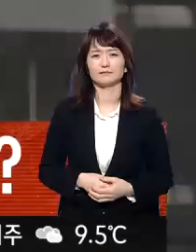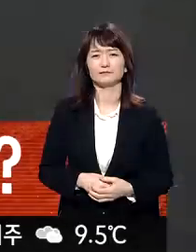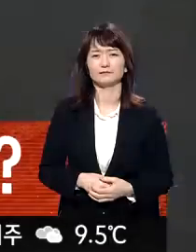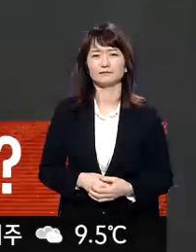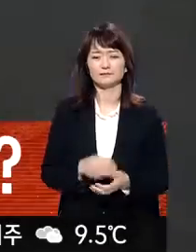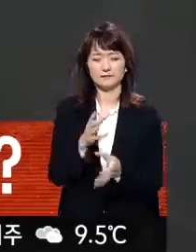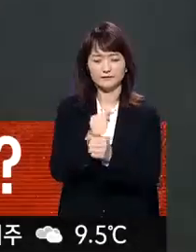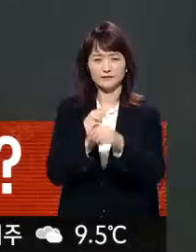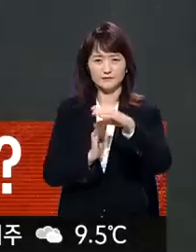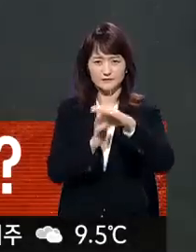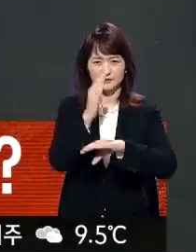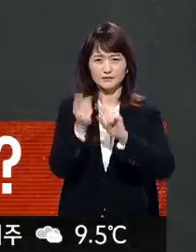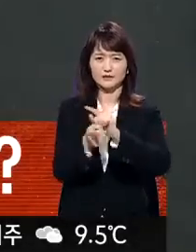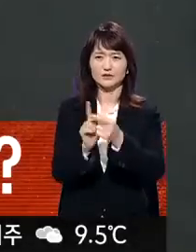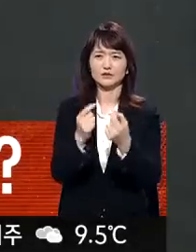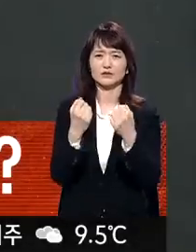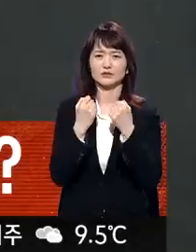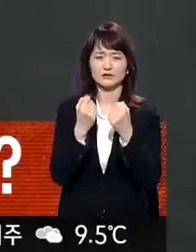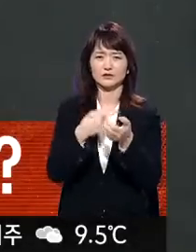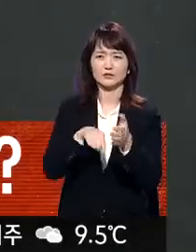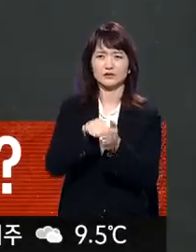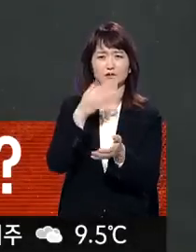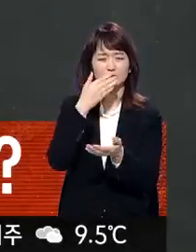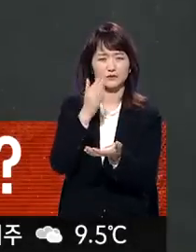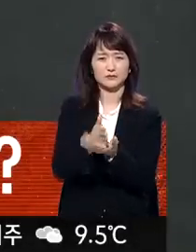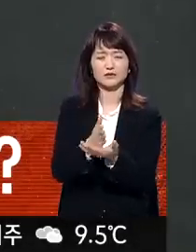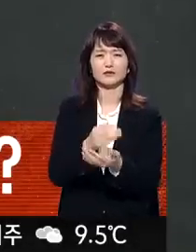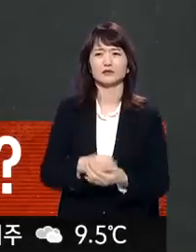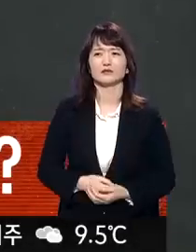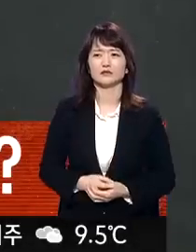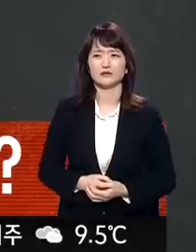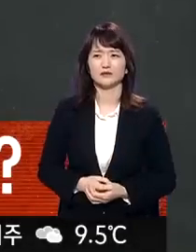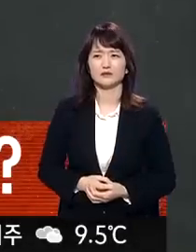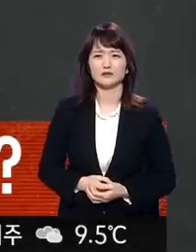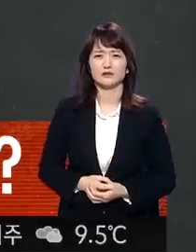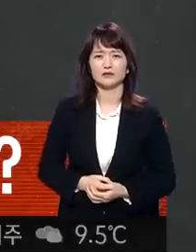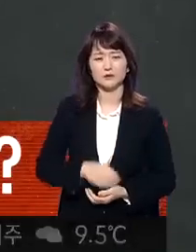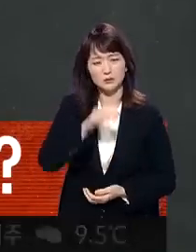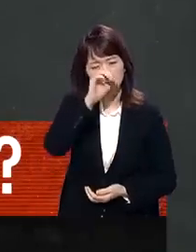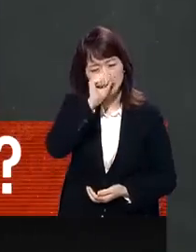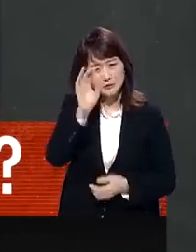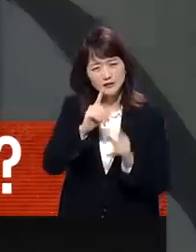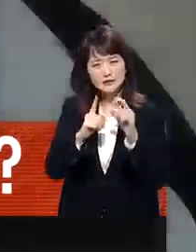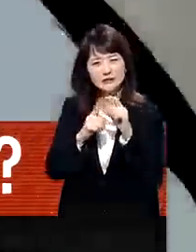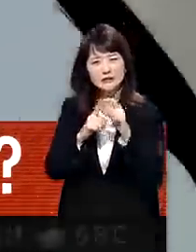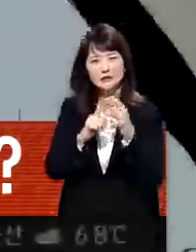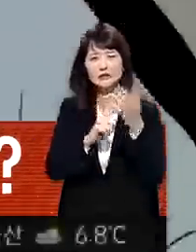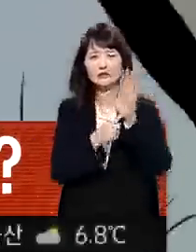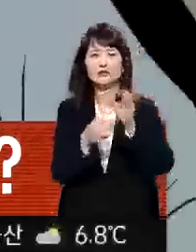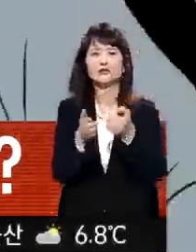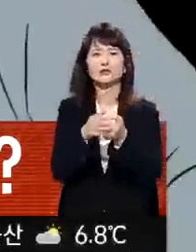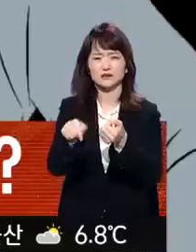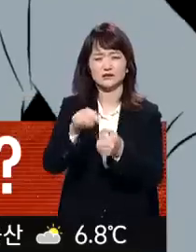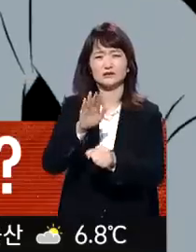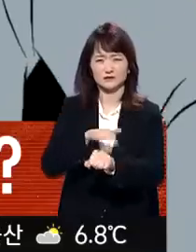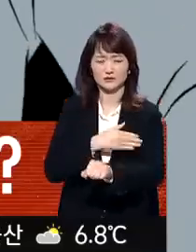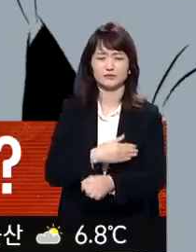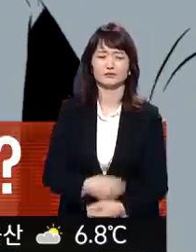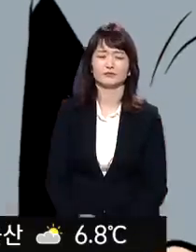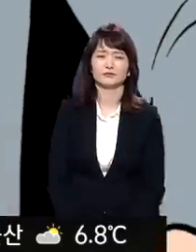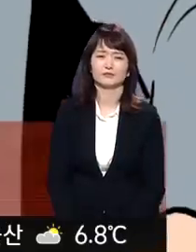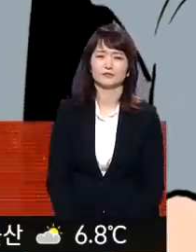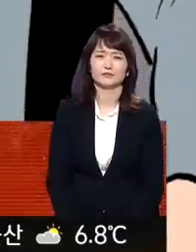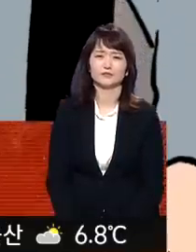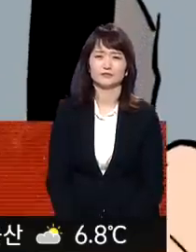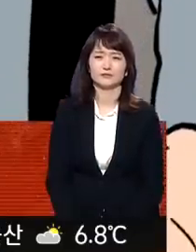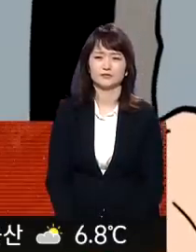유통기한 지났으니까 서로 간의 건강을 위해서 먹지 말자 그래야 되는데 그게 굉장히 안 좋은 단어로 표현되어 있어서 그 부분은 조금 잘못된 게 아닌가 그렇게